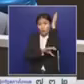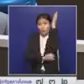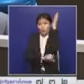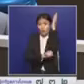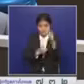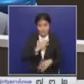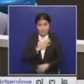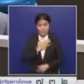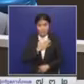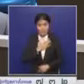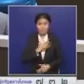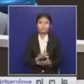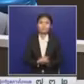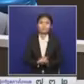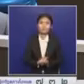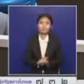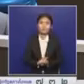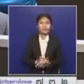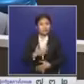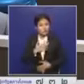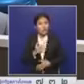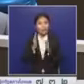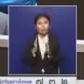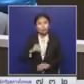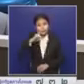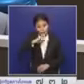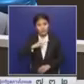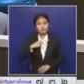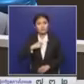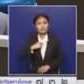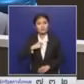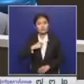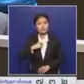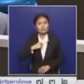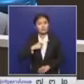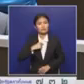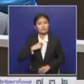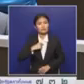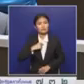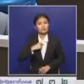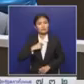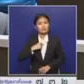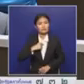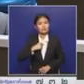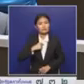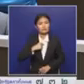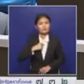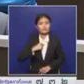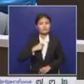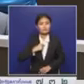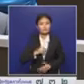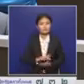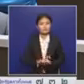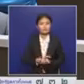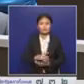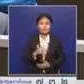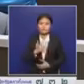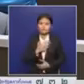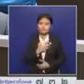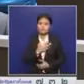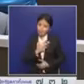ขลาในฐานะคนไทยคนนึงไม่มีใครจะมารบสถาบันพระมหากษัตริย์ออก